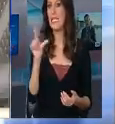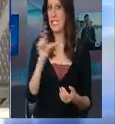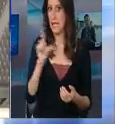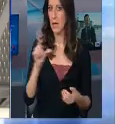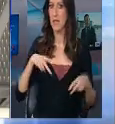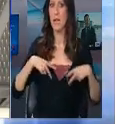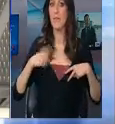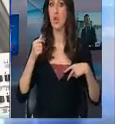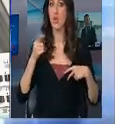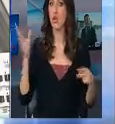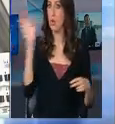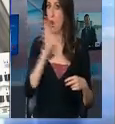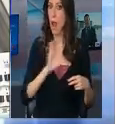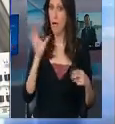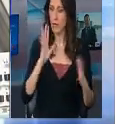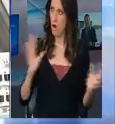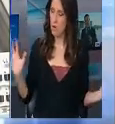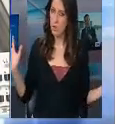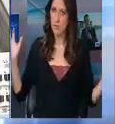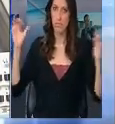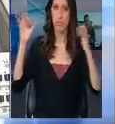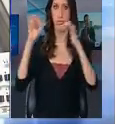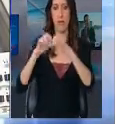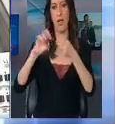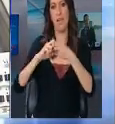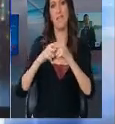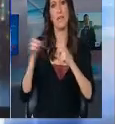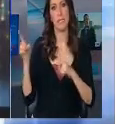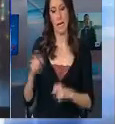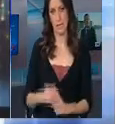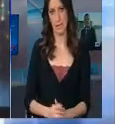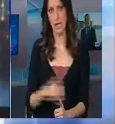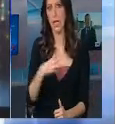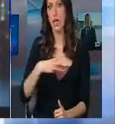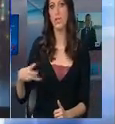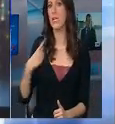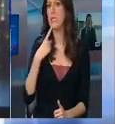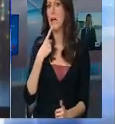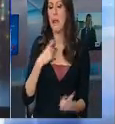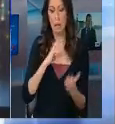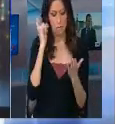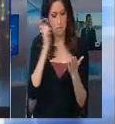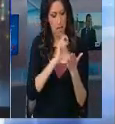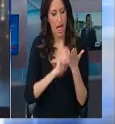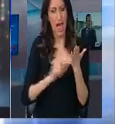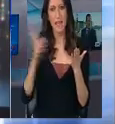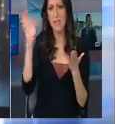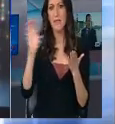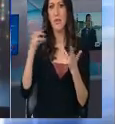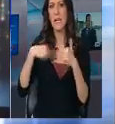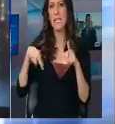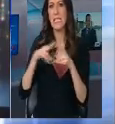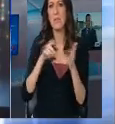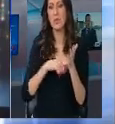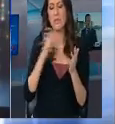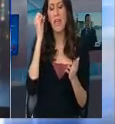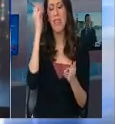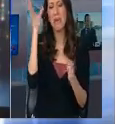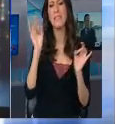της Ευρωζώνης τη Δευτέρα. Σχολιάζοντας την έκθεση, ο ΣΥΡΙΖΑ κάνει λόγο για την αναγκαιότητα κύρωση της μνημονιακής πολιτικής της